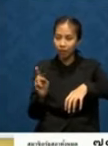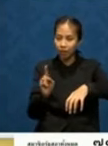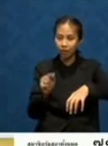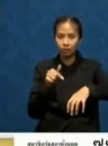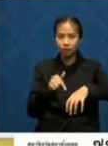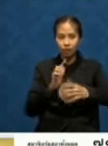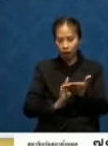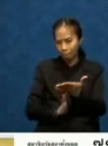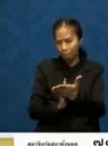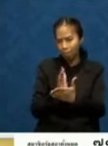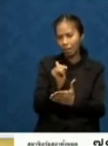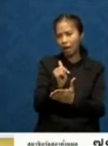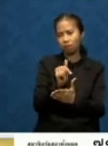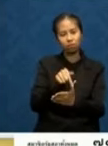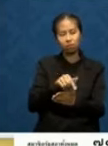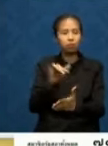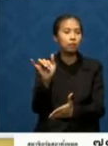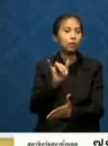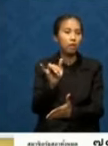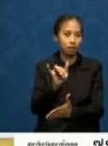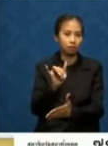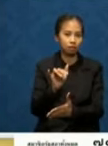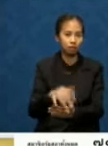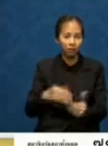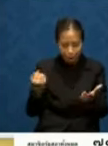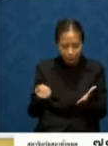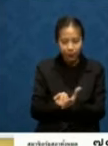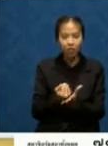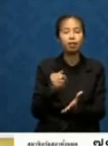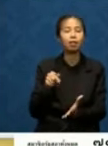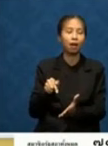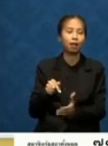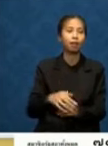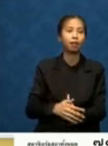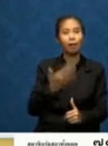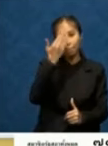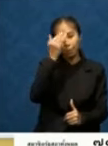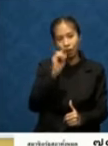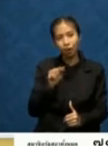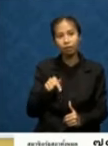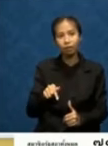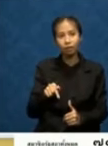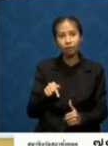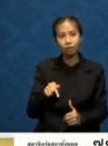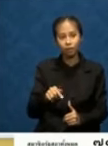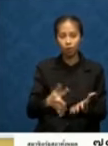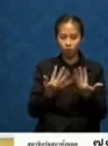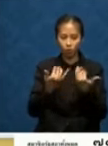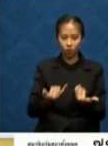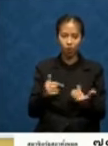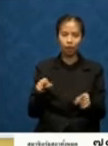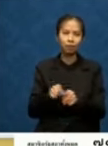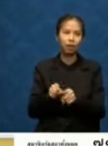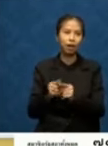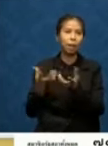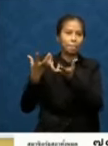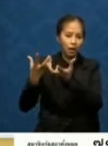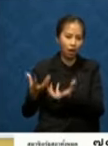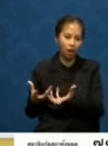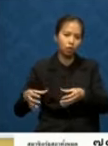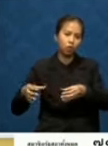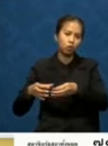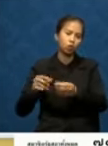านพระราชบัญญัตินี้ซึ่งก็เป็นเรื่องที่น่าเสียดายก็อาจจะเพราะว่าขณะนี้เนี่ยภาระไปตกอยู่กับกรม